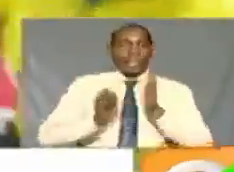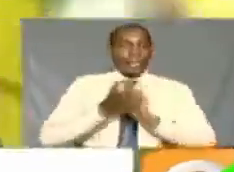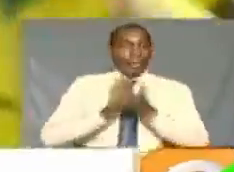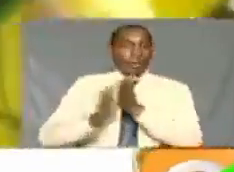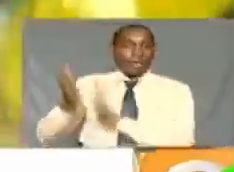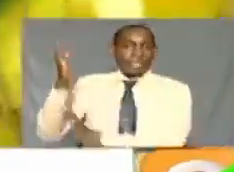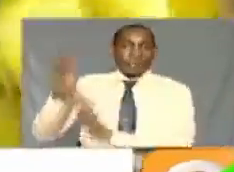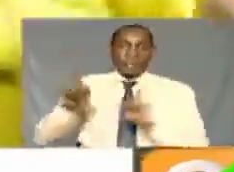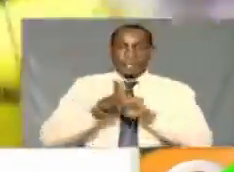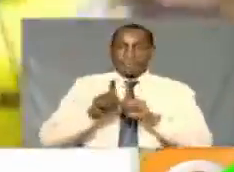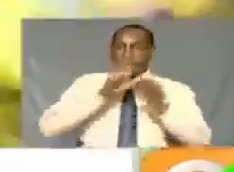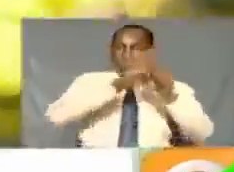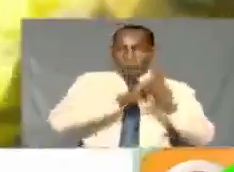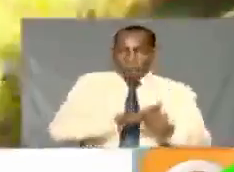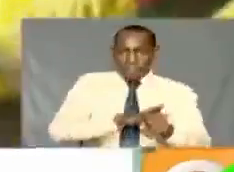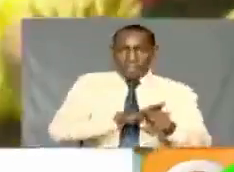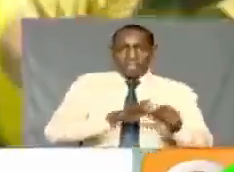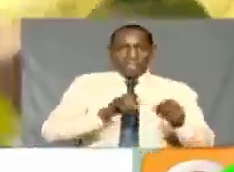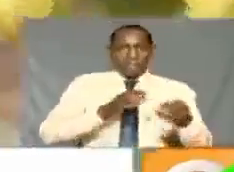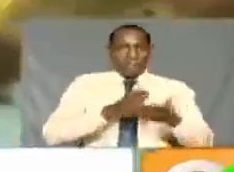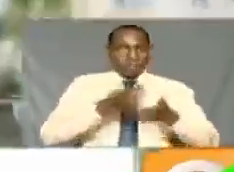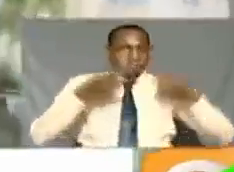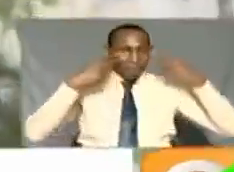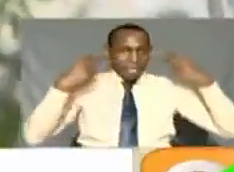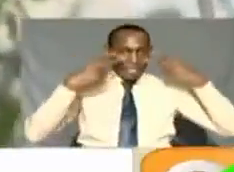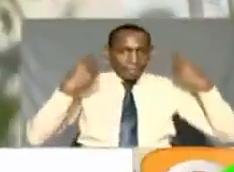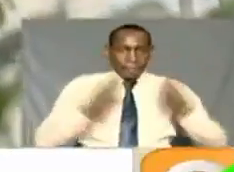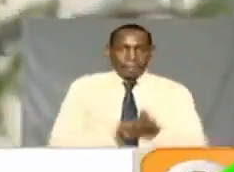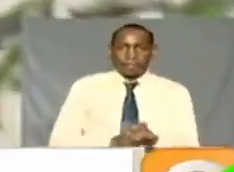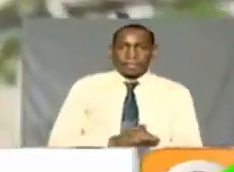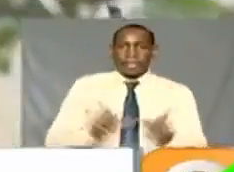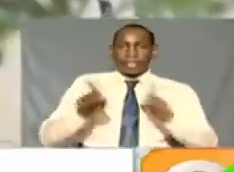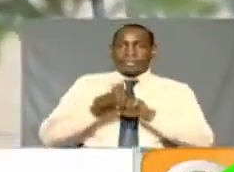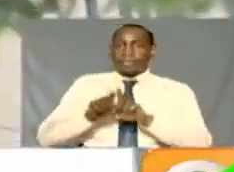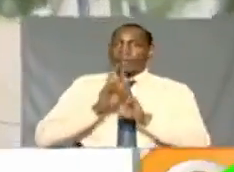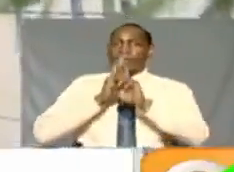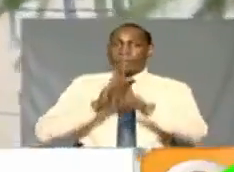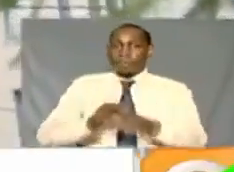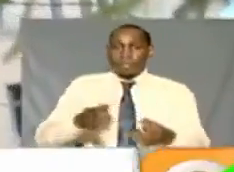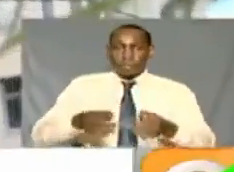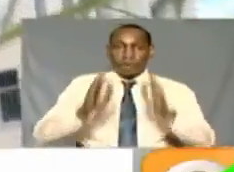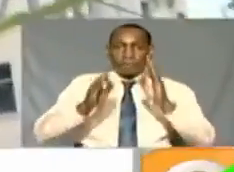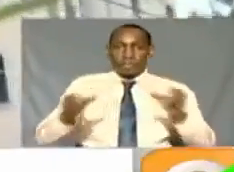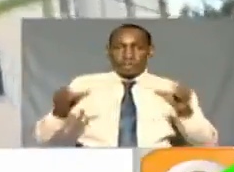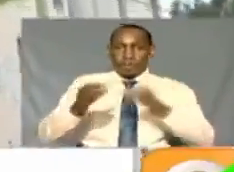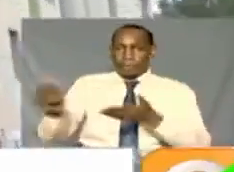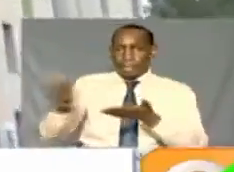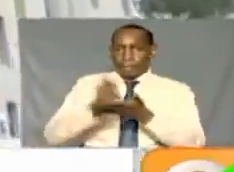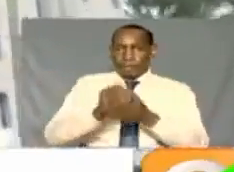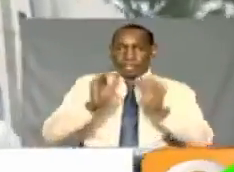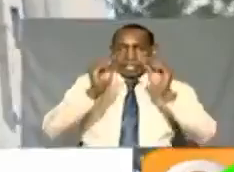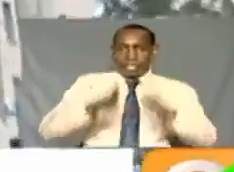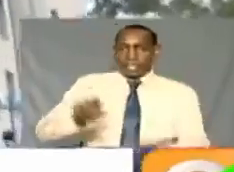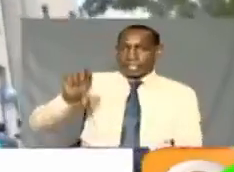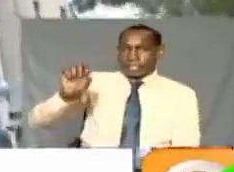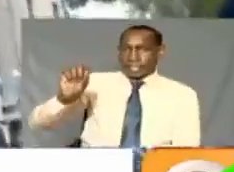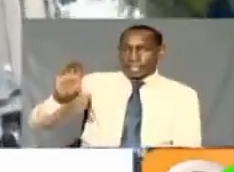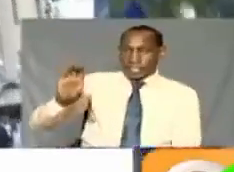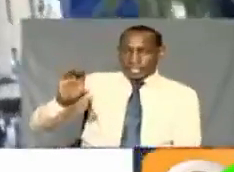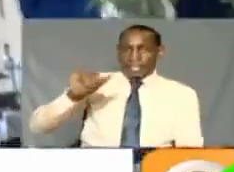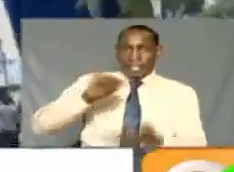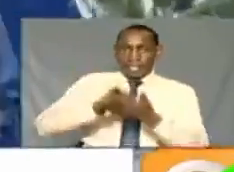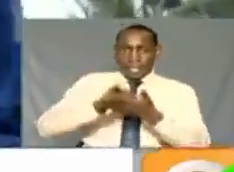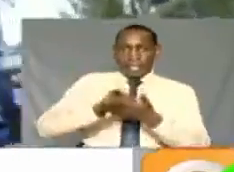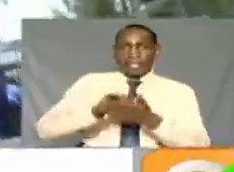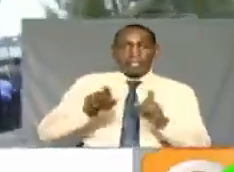usalama na kubaguliwa kama chambo cha Al-Shabaab. Na katika ripoti maalum ya tume ya kuajiri walimu nchini, TSC imefikwa